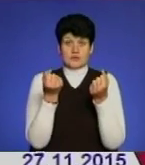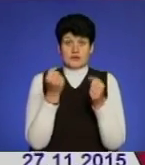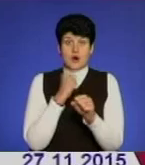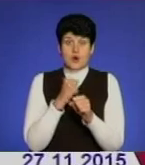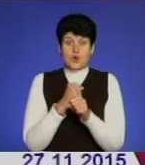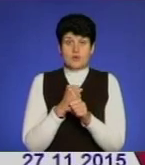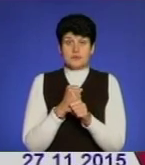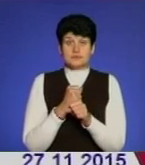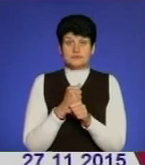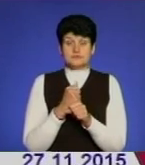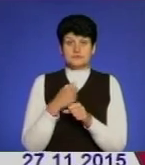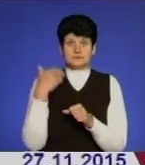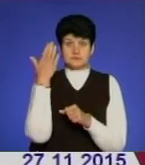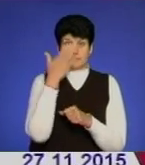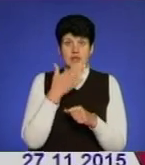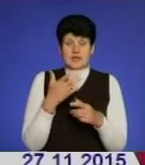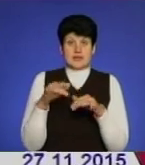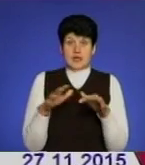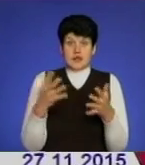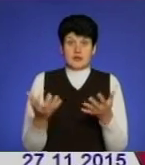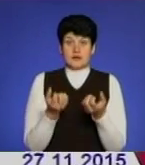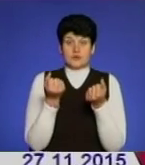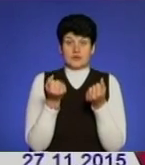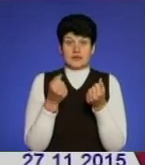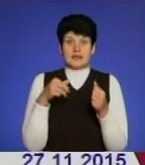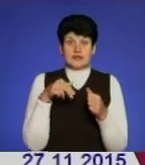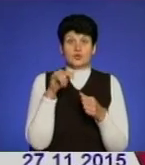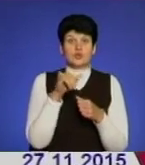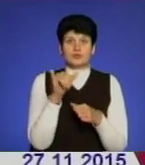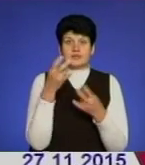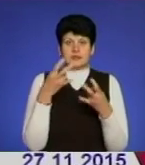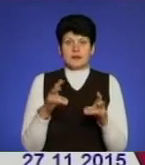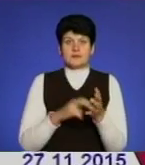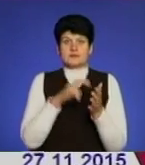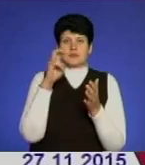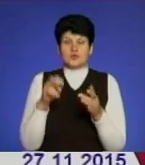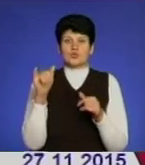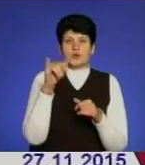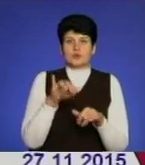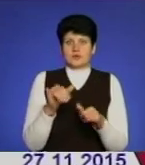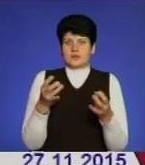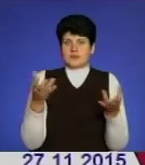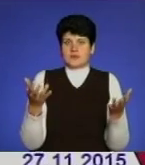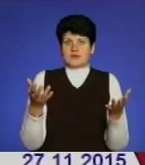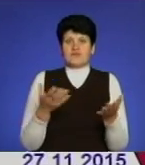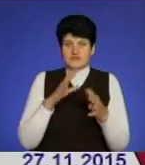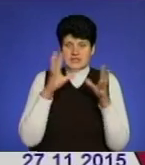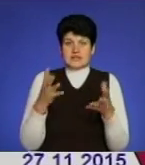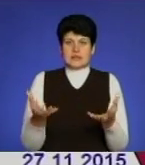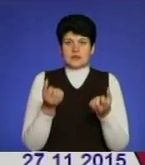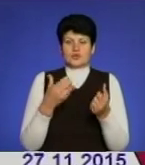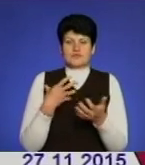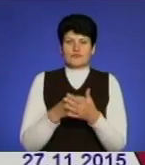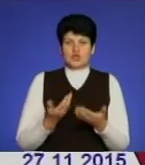робить зовнішні, якби алогічні дії, але спасається. Іде туди, коли треба. Треба, пригає в ту воронку, куди треба, і взагалі вона спасає своє життя. Якщо